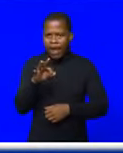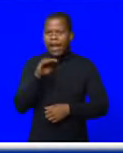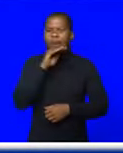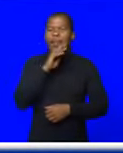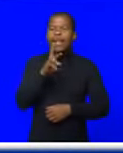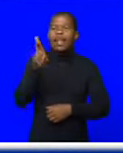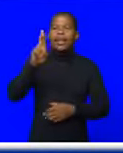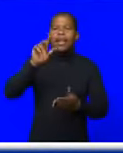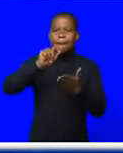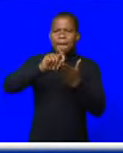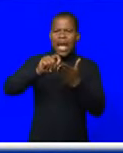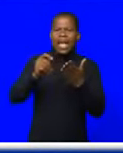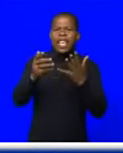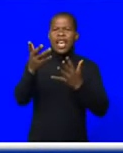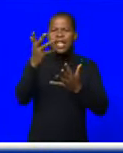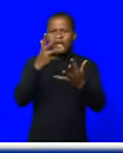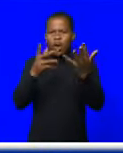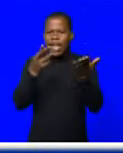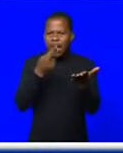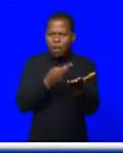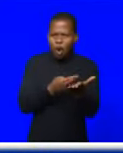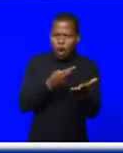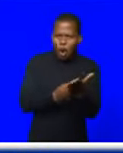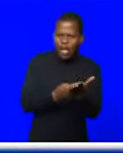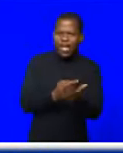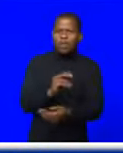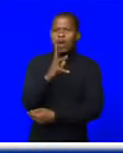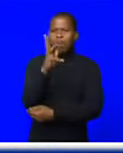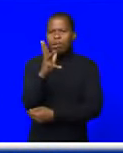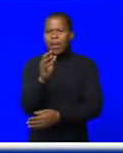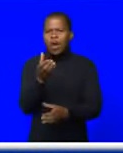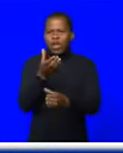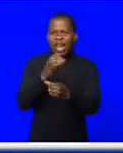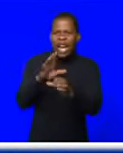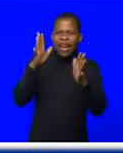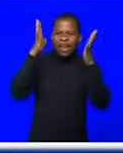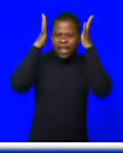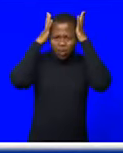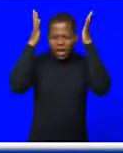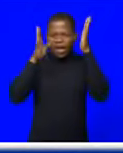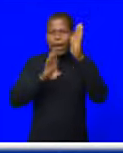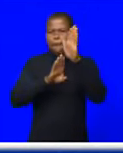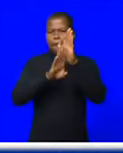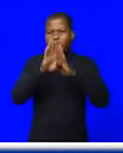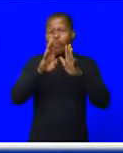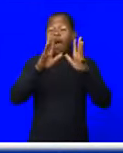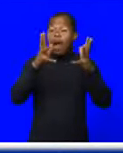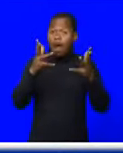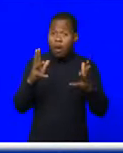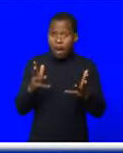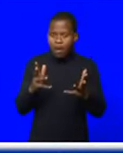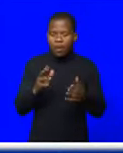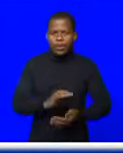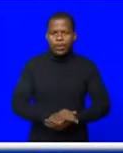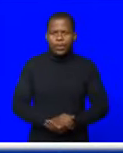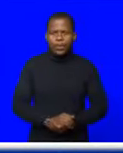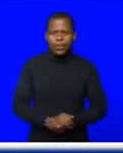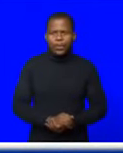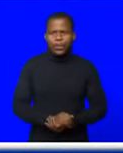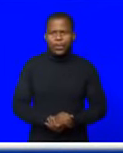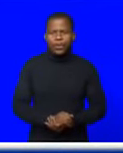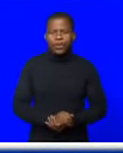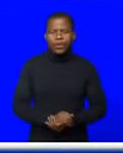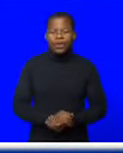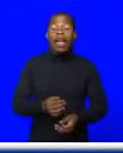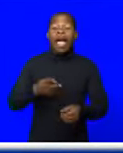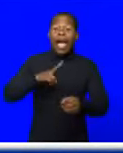sesisebenze kangakanani sesisebenze kanjani sesihambe safika phi etindzabeni tekusebenza tekusebenza indzaba tentuthuko